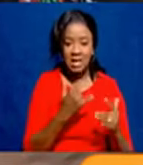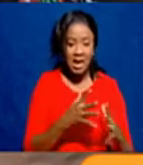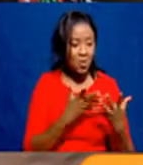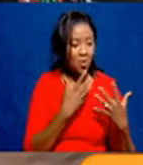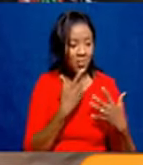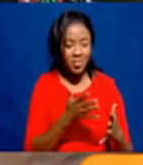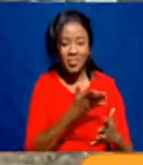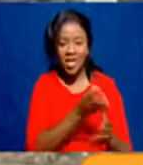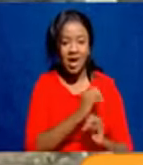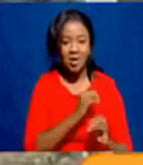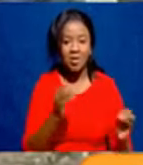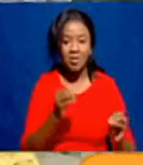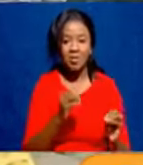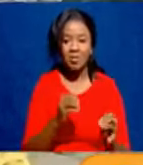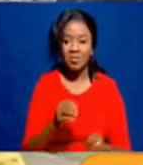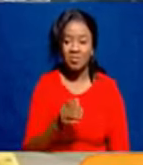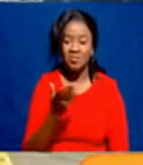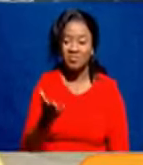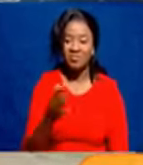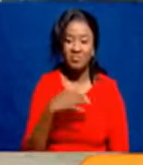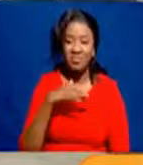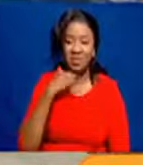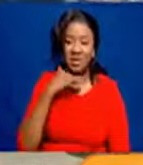uniform yake yangu pale.